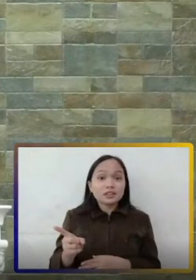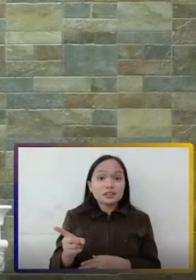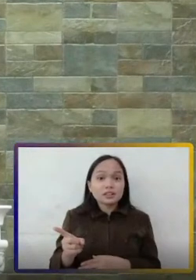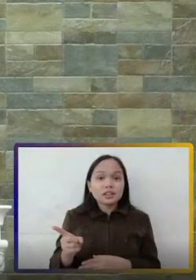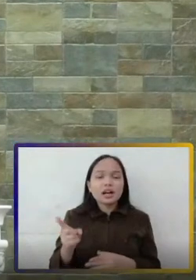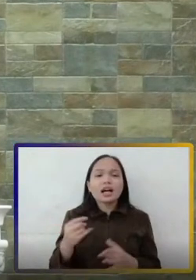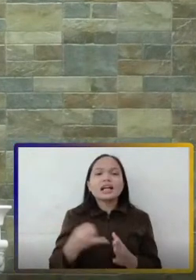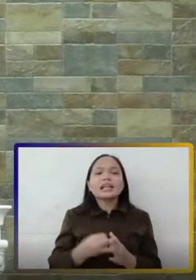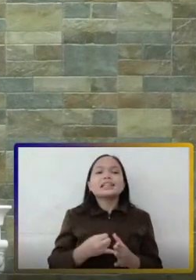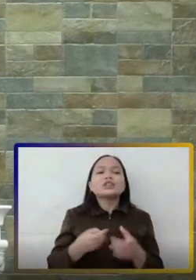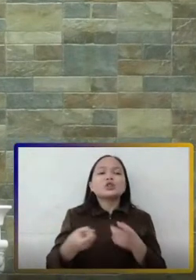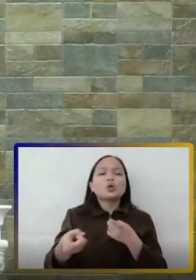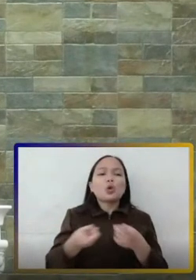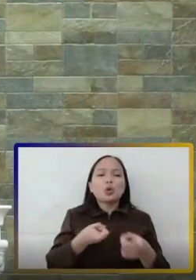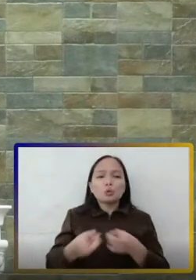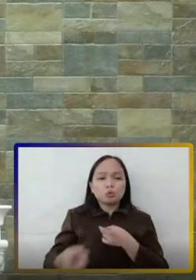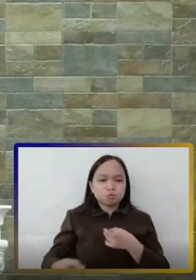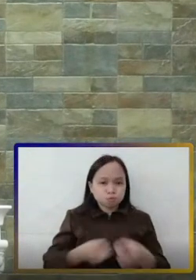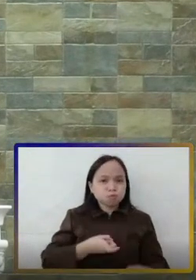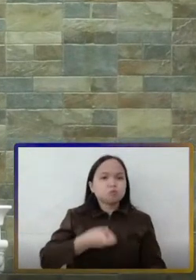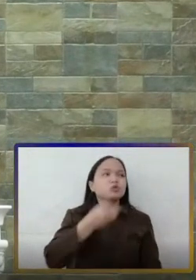is the one controlling you.